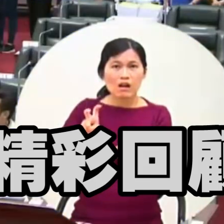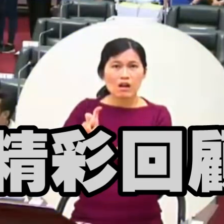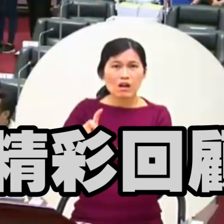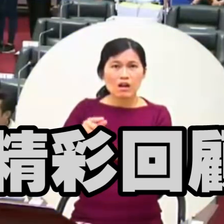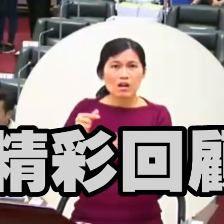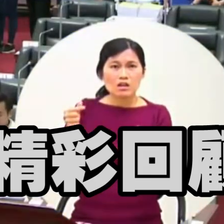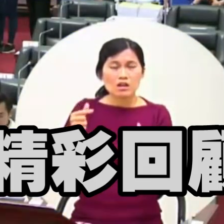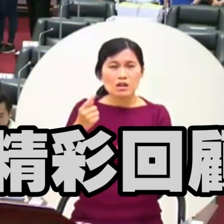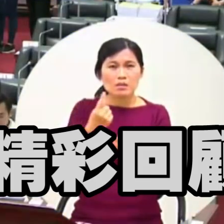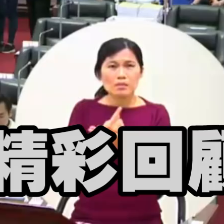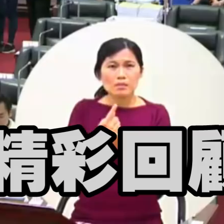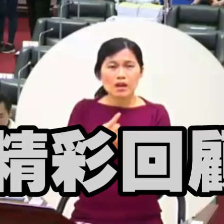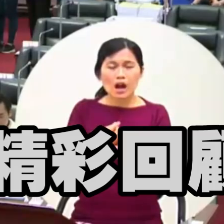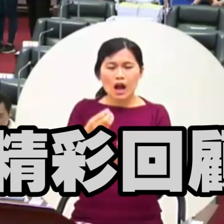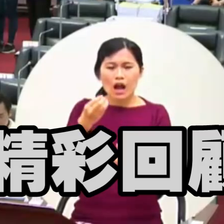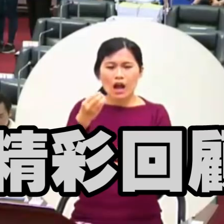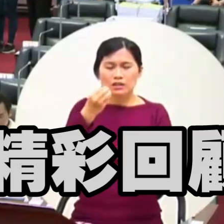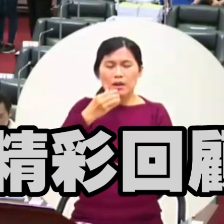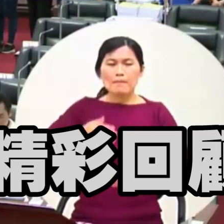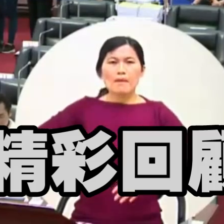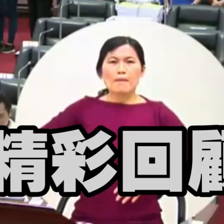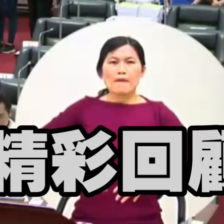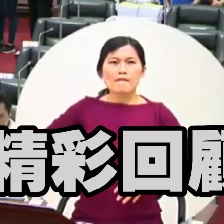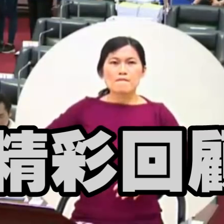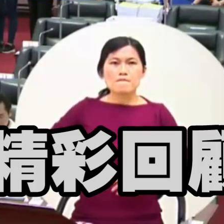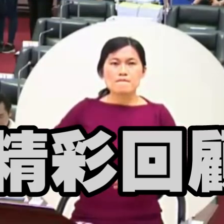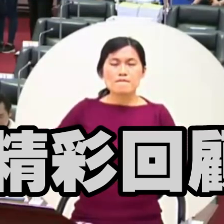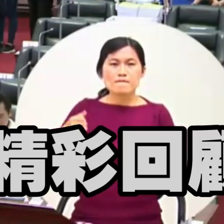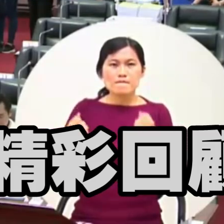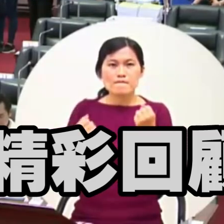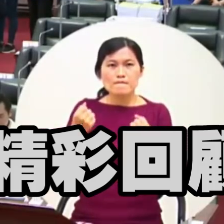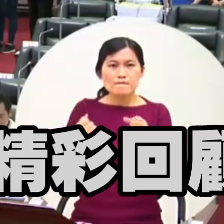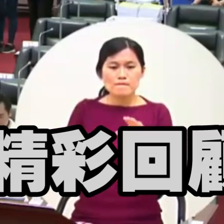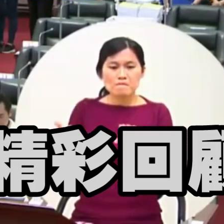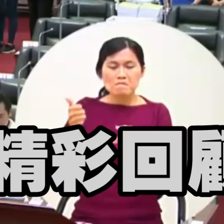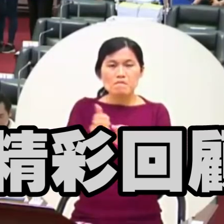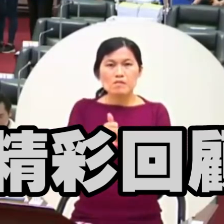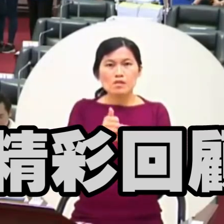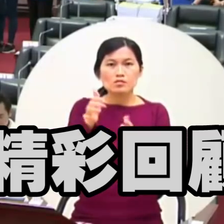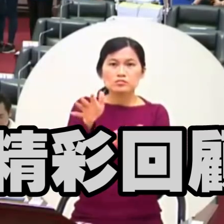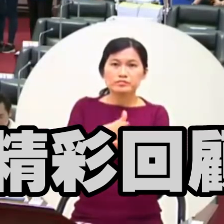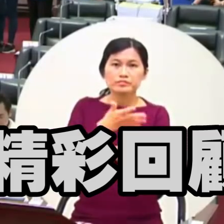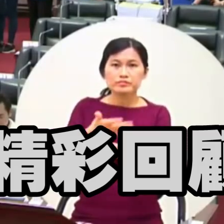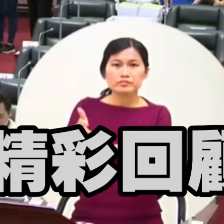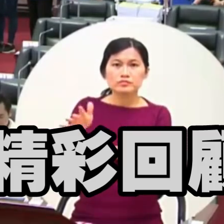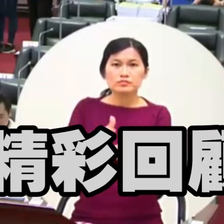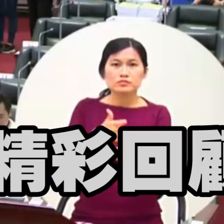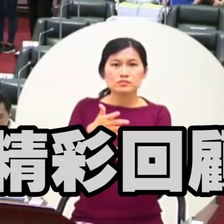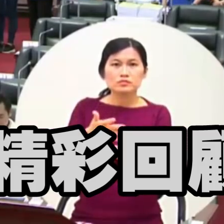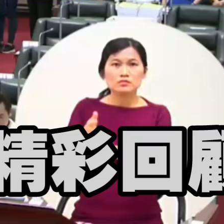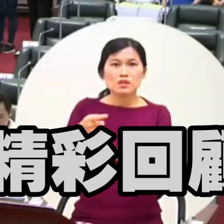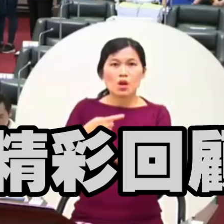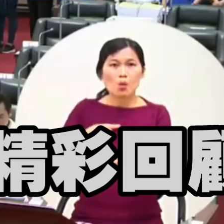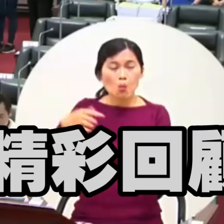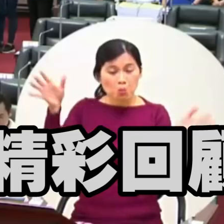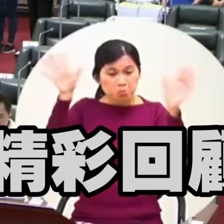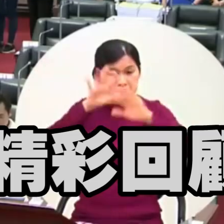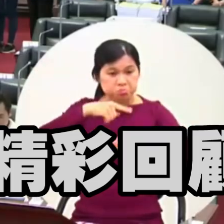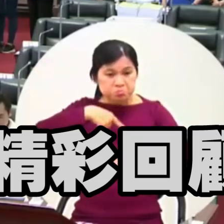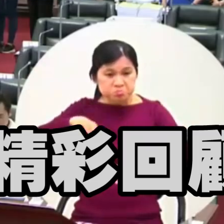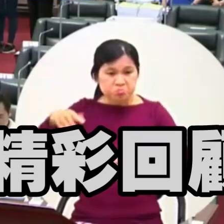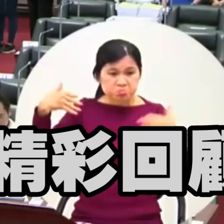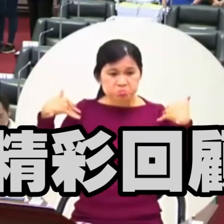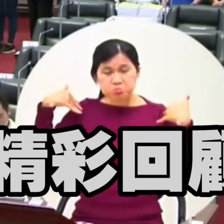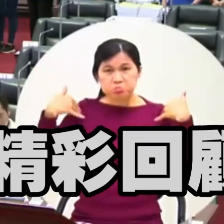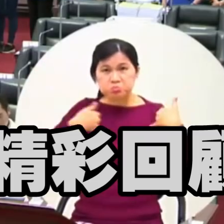巡，叫你的水我车载，你一世界也行行的。我暗时啊咧走摊，